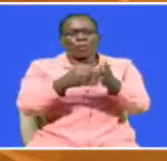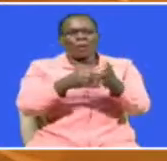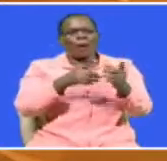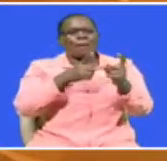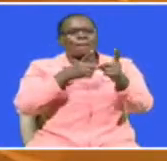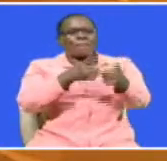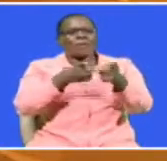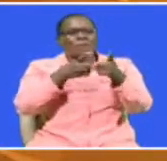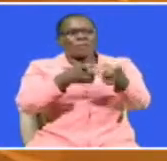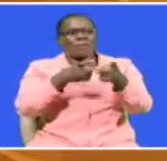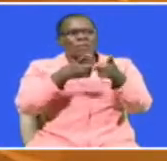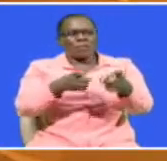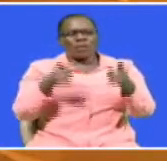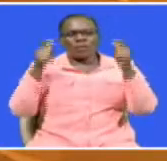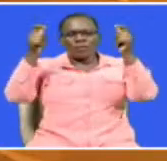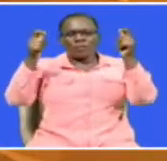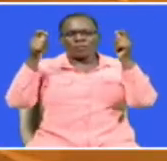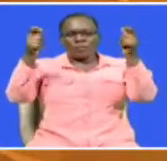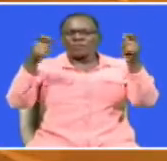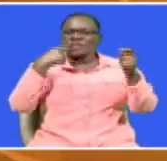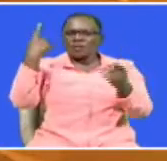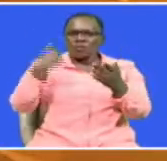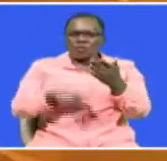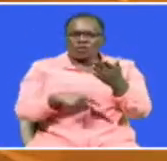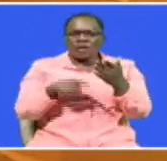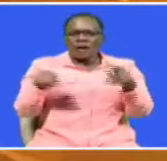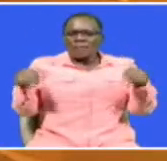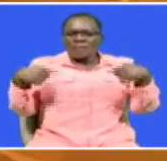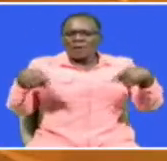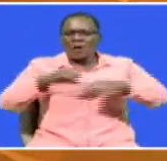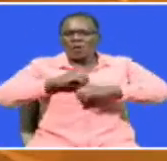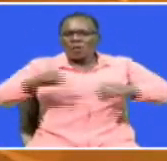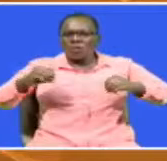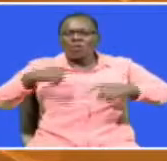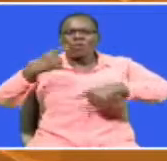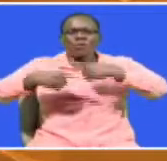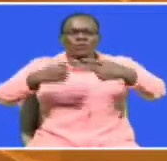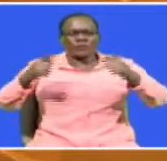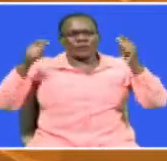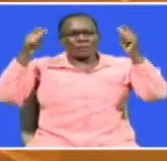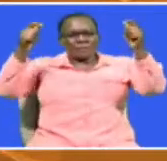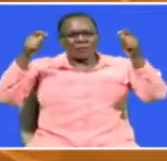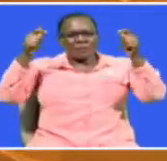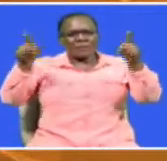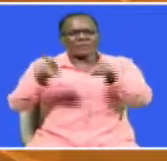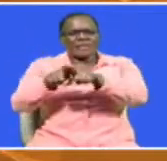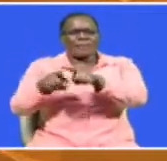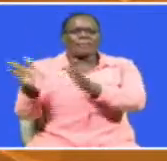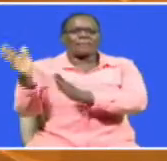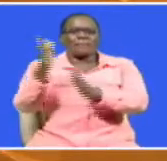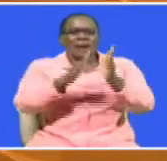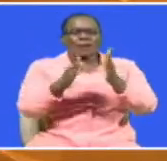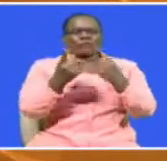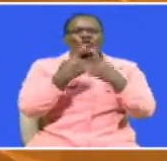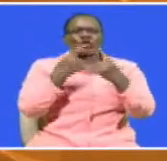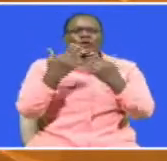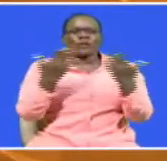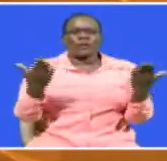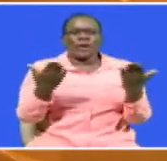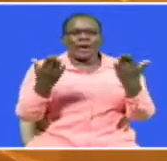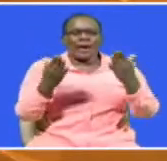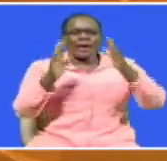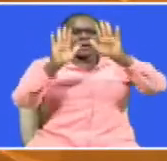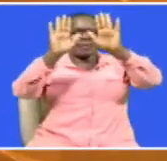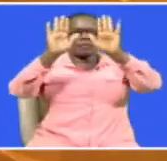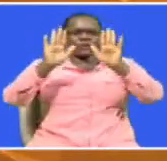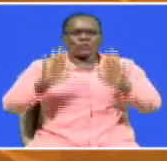Watishia kuwa hawatafanya maandamano wakidai kuwa hawatatishwa na wataendelea na maandamano kama walivyopanga. Wakizungumza kaunti ya